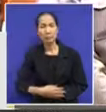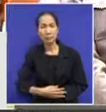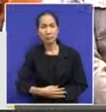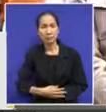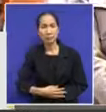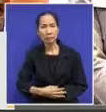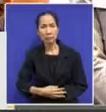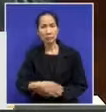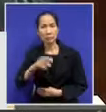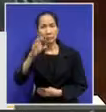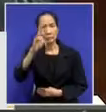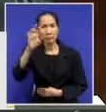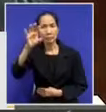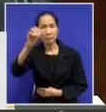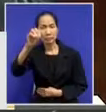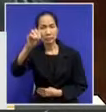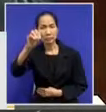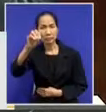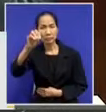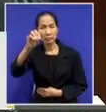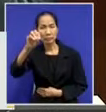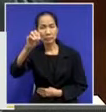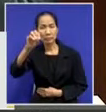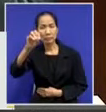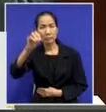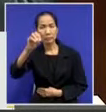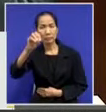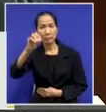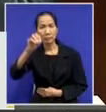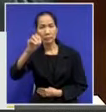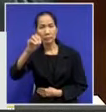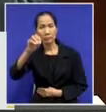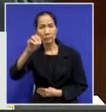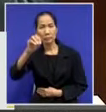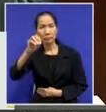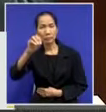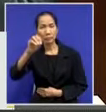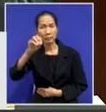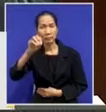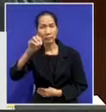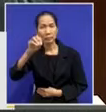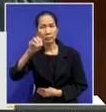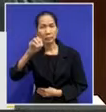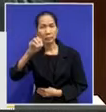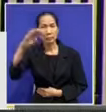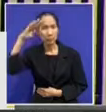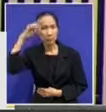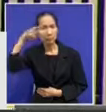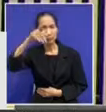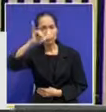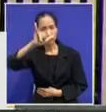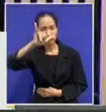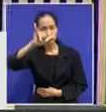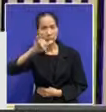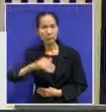ค่ะ 650นายสุรชัยดนัยตั้งตระกูล ท่านพลเอกประยุทธ์จันทร์โอชา